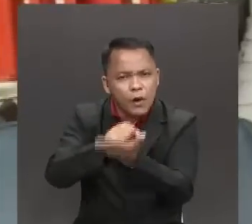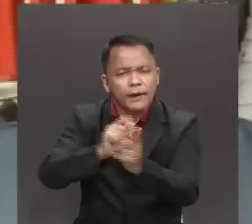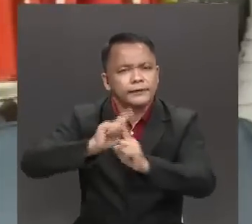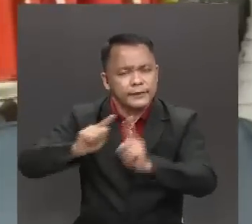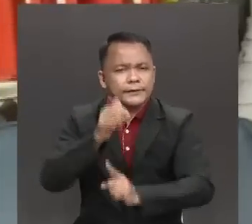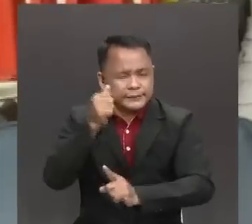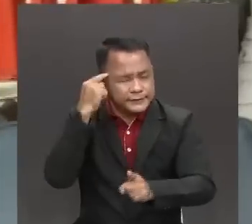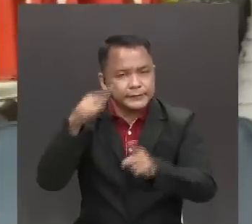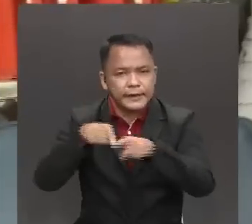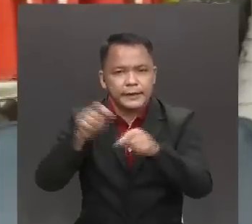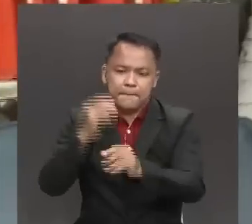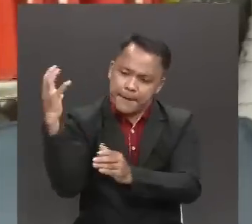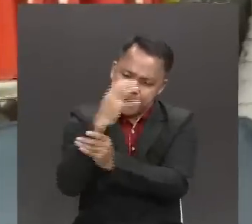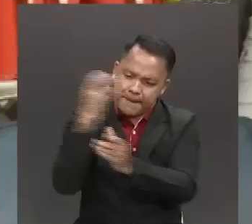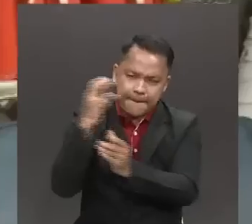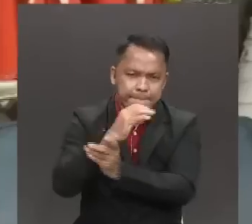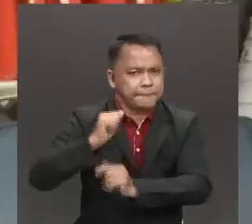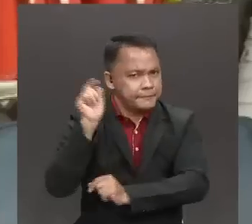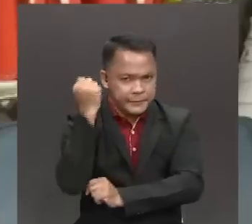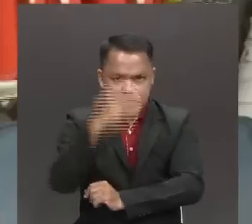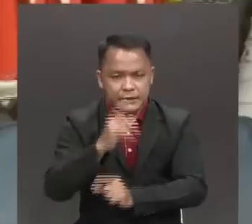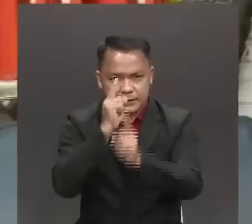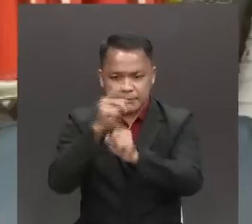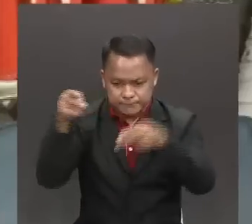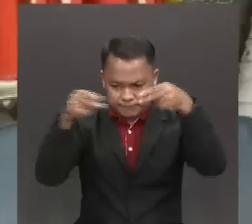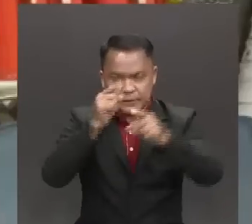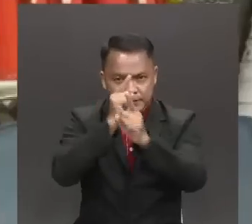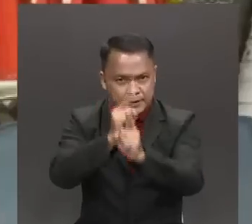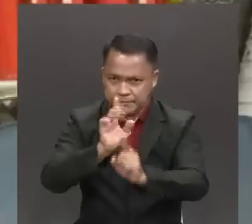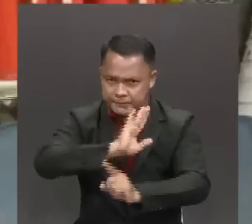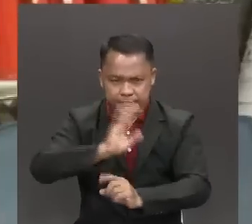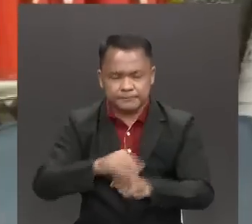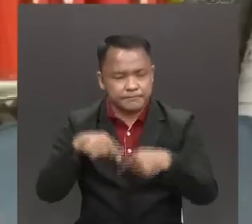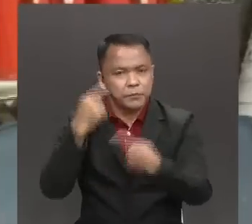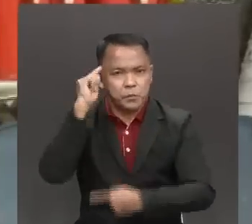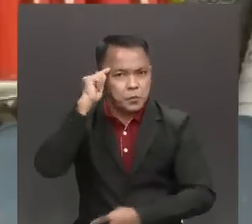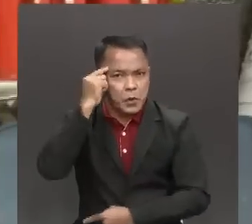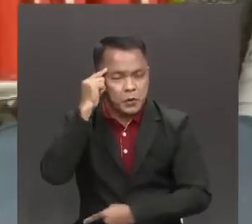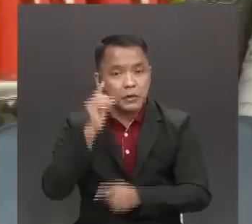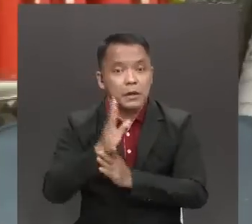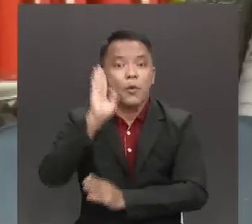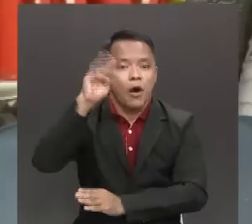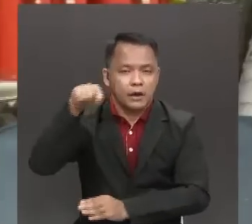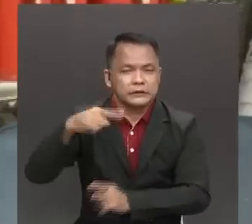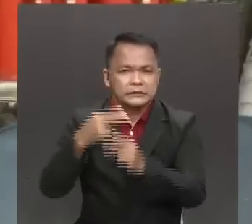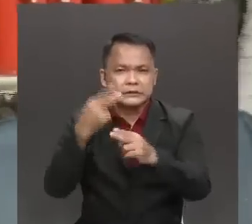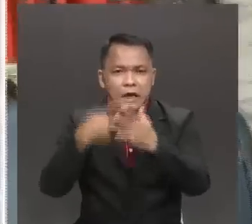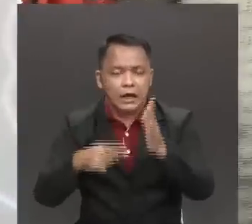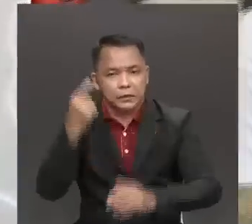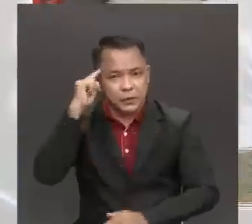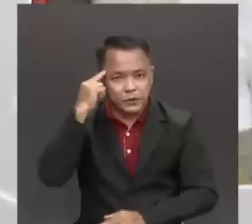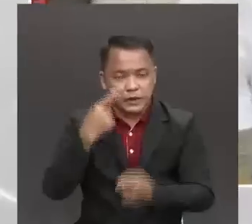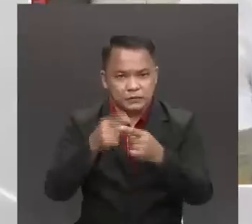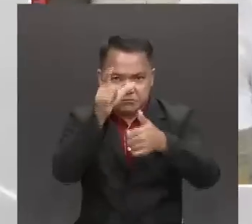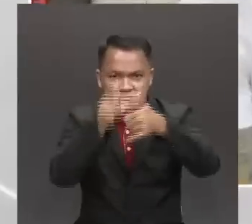การหน่อยไม่ใช่มาบังคับข่มขู่คุกคามตามคลิปที่เกิดขึ้นค่ะก็ไม่รู้เหมือนกันนะว่าบริษัทเนี่ยชื่ออะไร ครับ แ